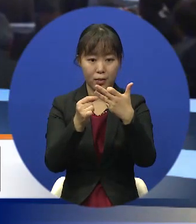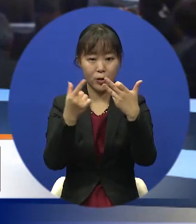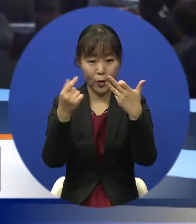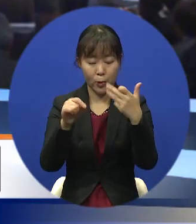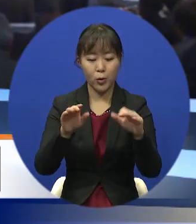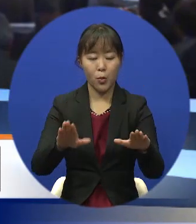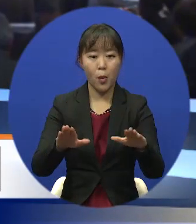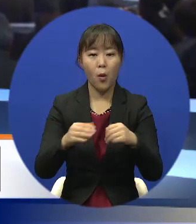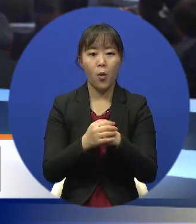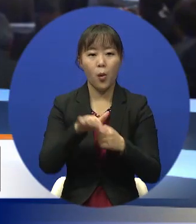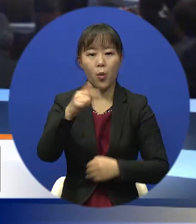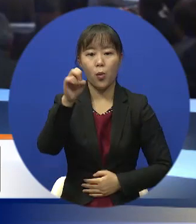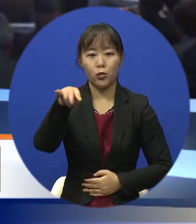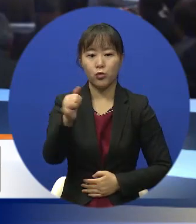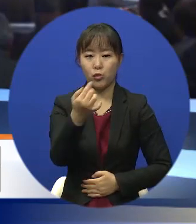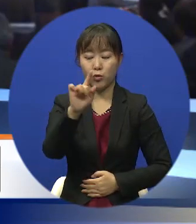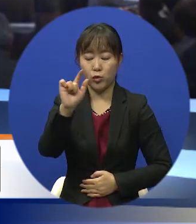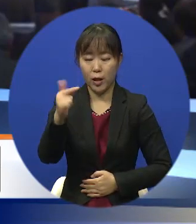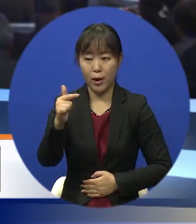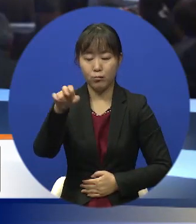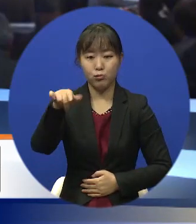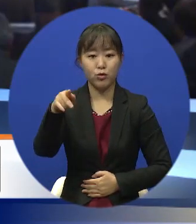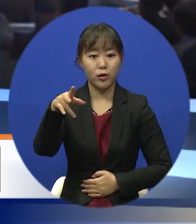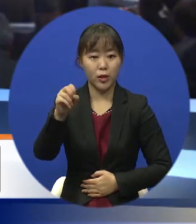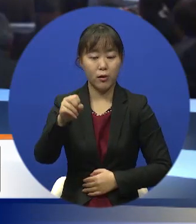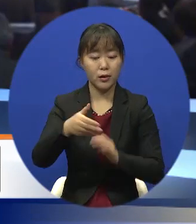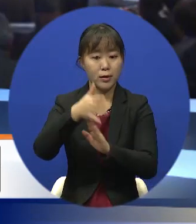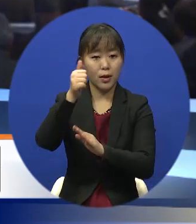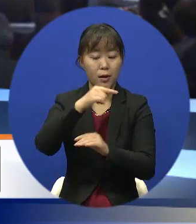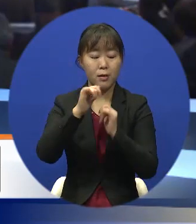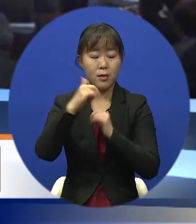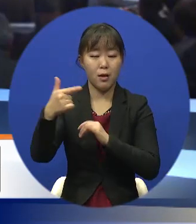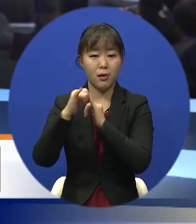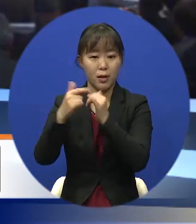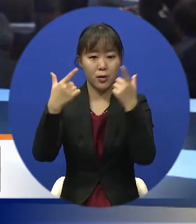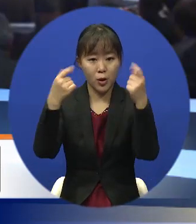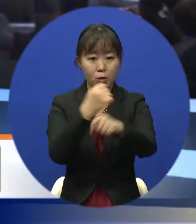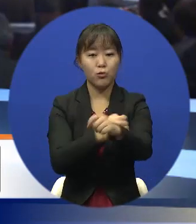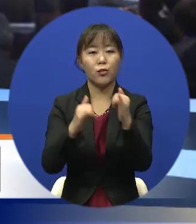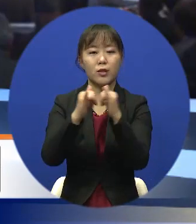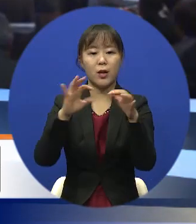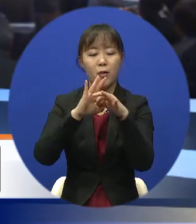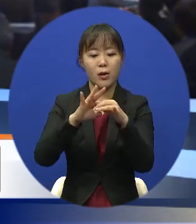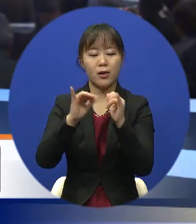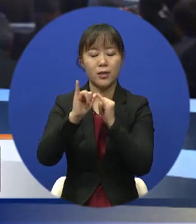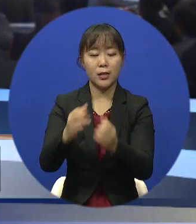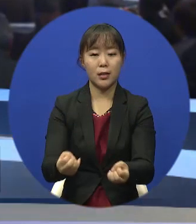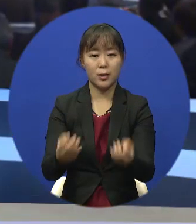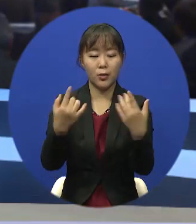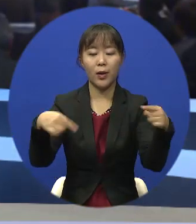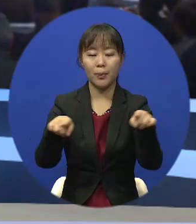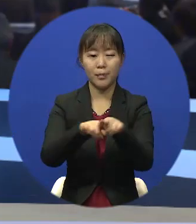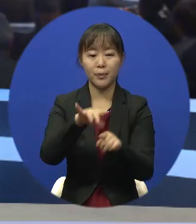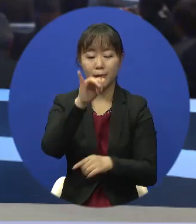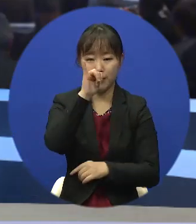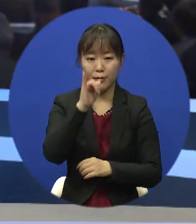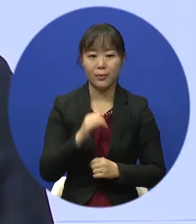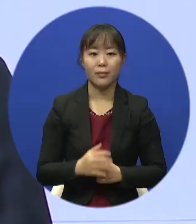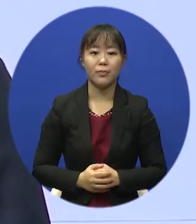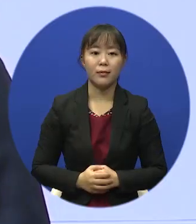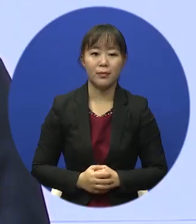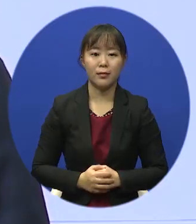대회에서는 고윤환 문경 시장이 대상을 수상하는 등 유공자에 대한 시상식도 함께 이뤄졌습니다.